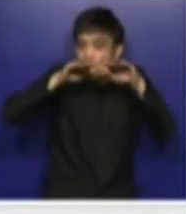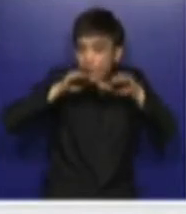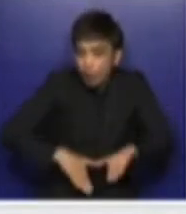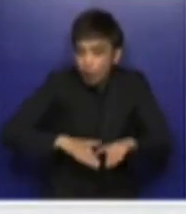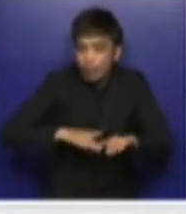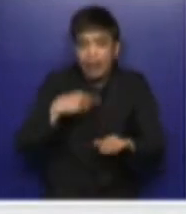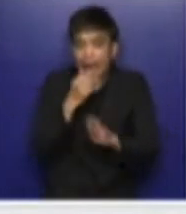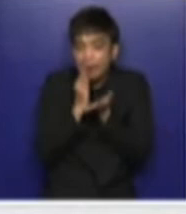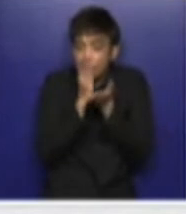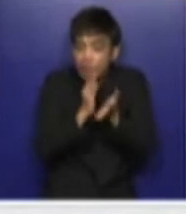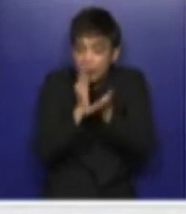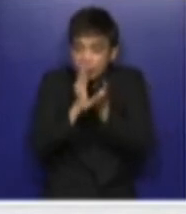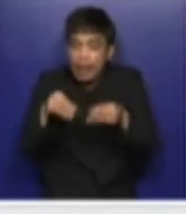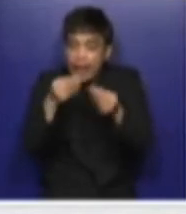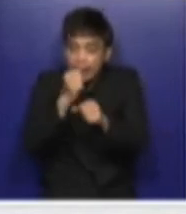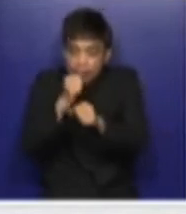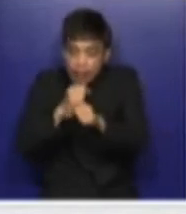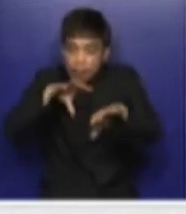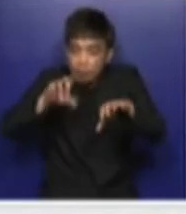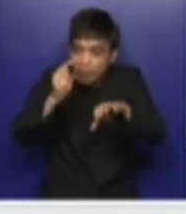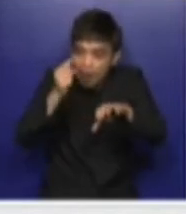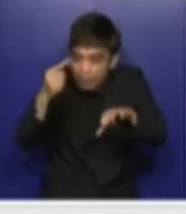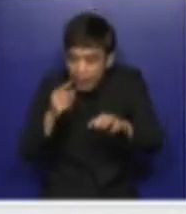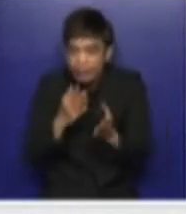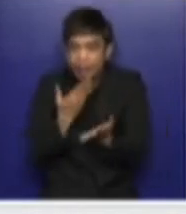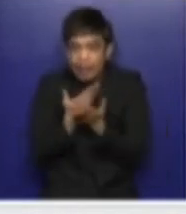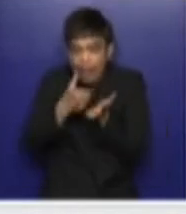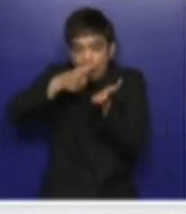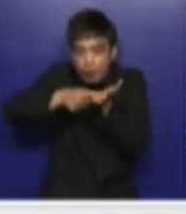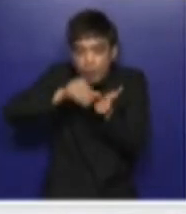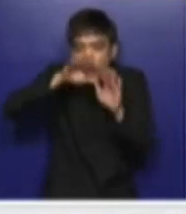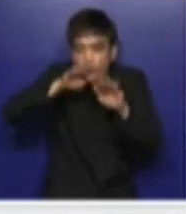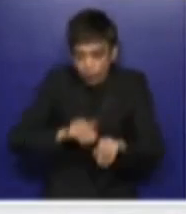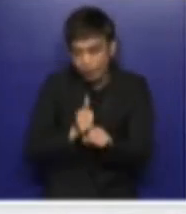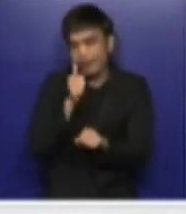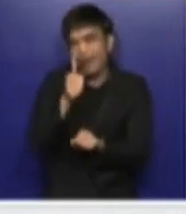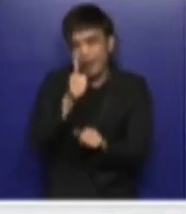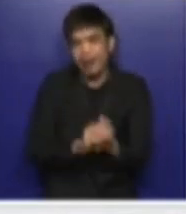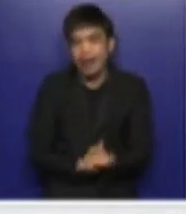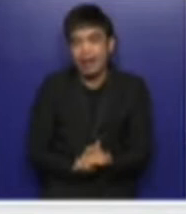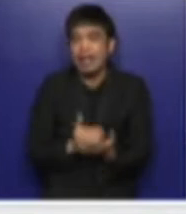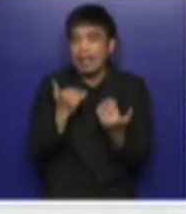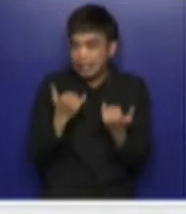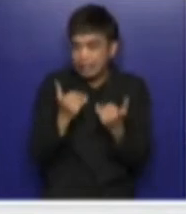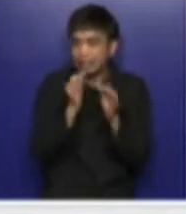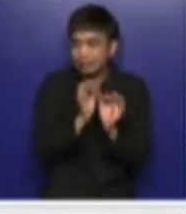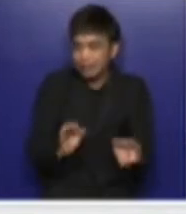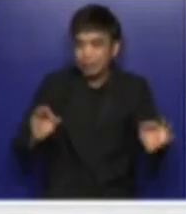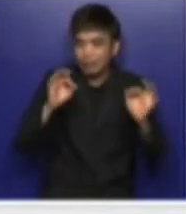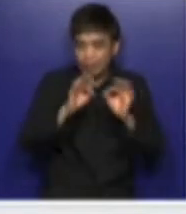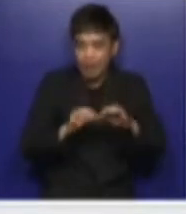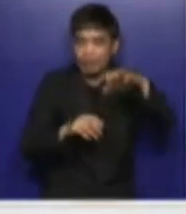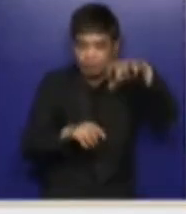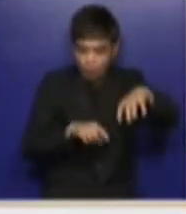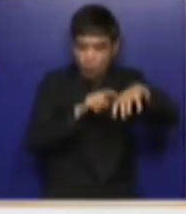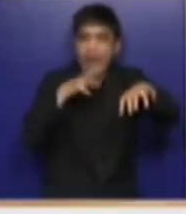คเงินเพื่อบูรณะซ่อมแซมโบราณสถานค่ะและดิฉันต้องย้ำตรงนี้นะคะว่าโบราณสถานเป็นสมบัติที่สำคัญของชาติมีกฎหมายคุ้มครองชัดเจ